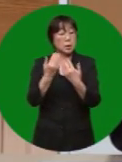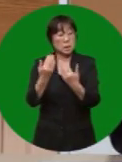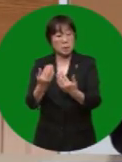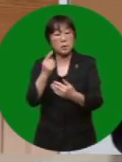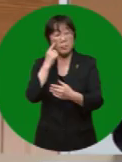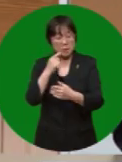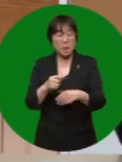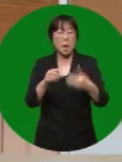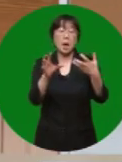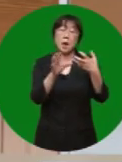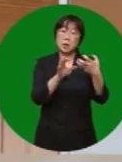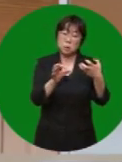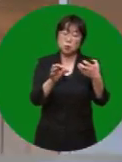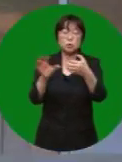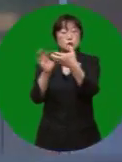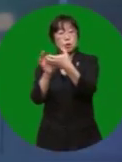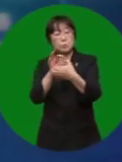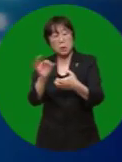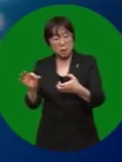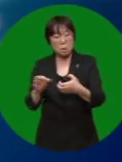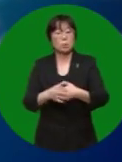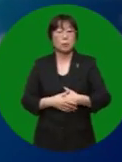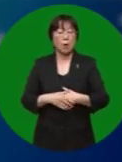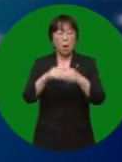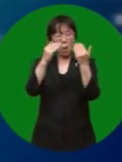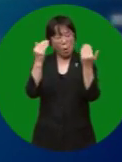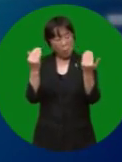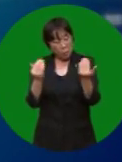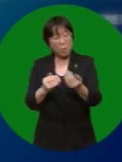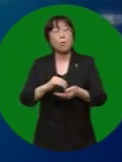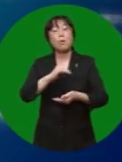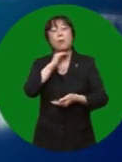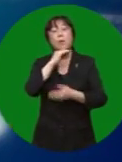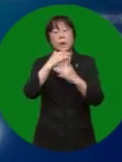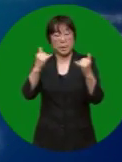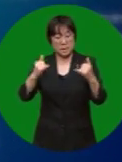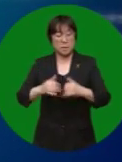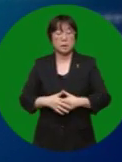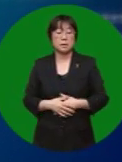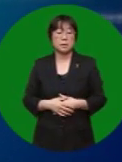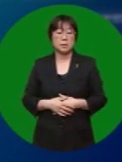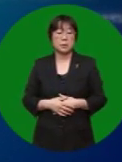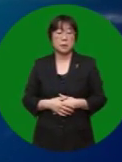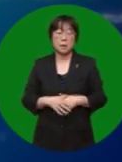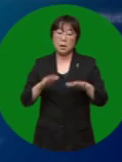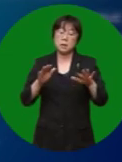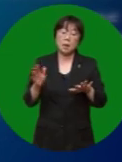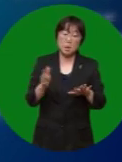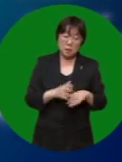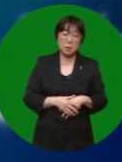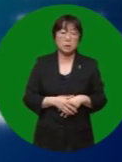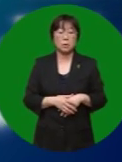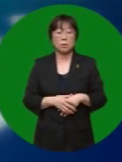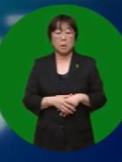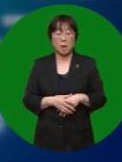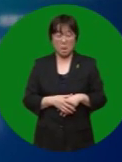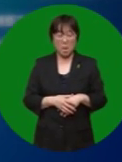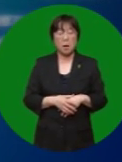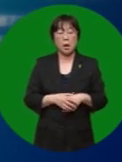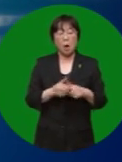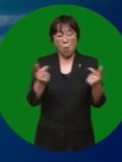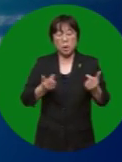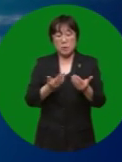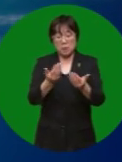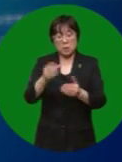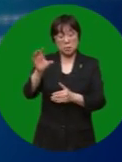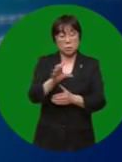して8割9割の方っていうのはもうほぼほぼ高齢者なんです。最近もですね、すごく大きな地震がもう